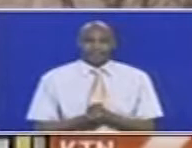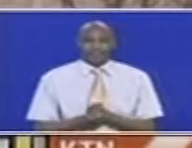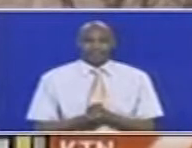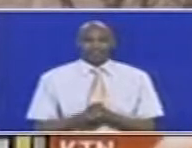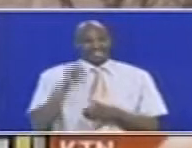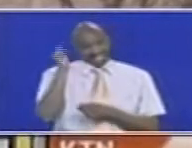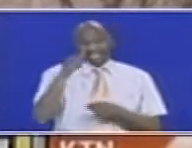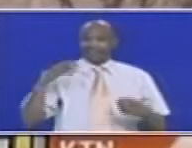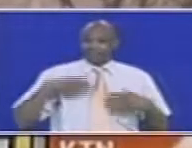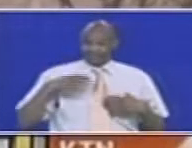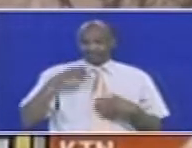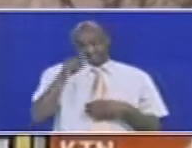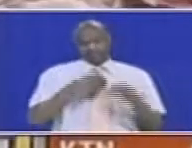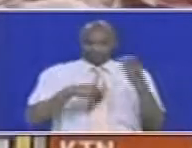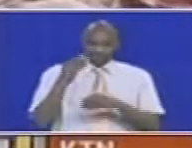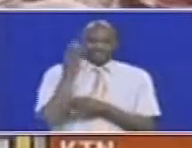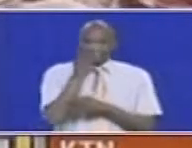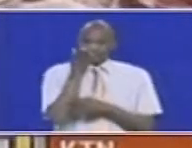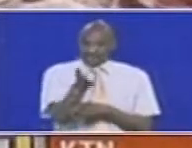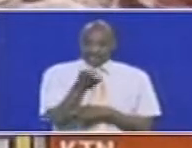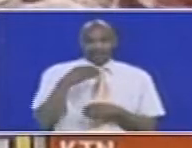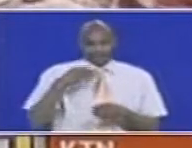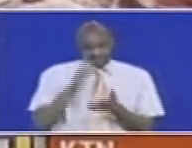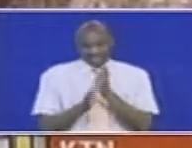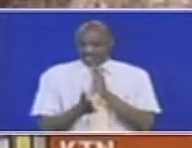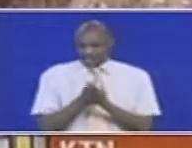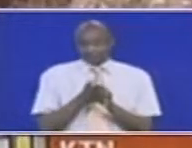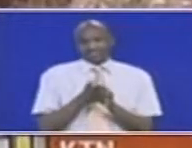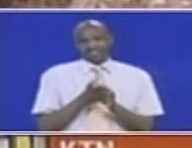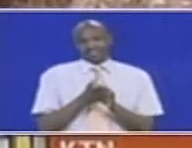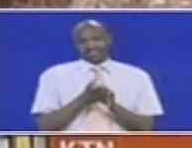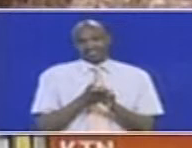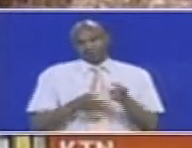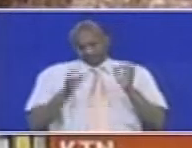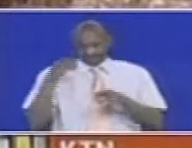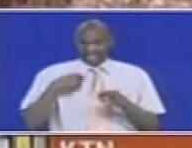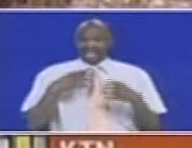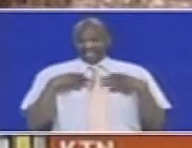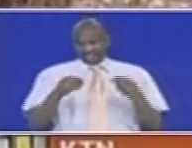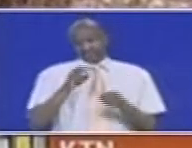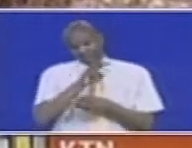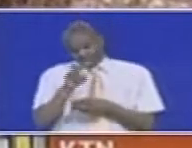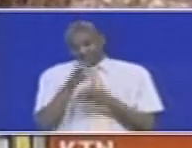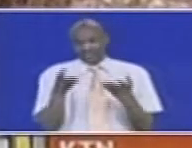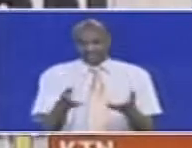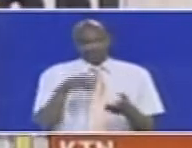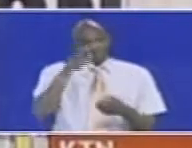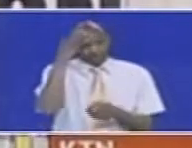Wakenya wengi wamekuwa kijunulia nyama mifugo ambayo haijakaguliwa na maafisa wa afya, pasi na wao kujua uhalali wa nyama